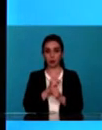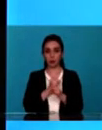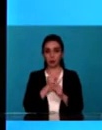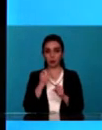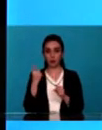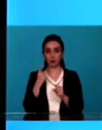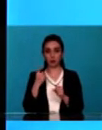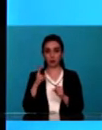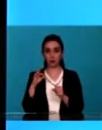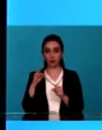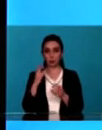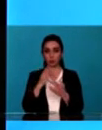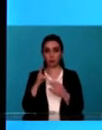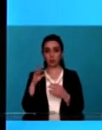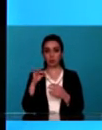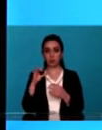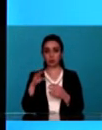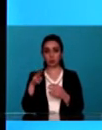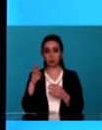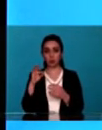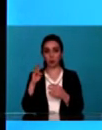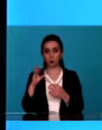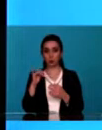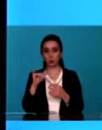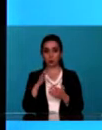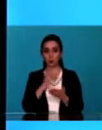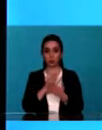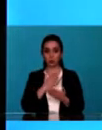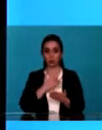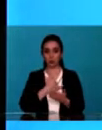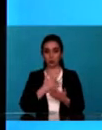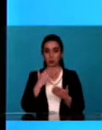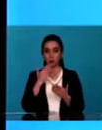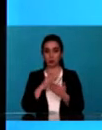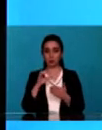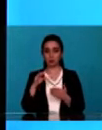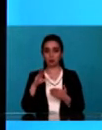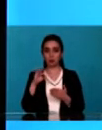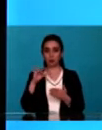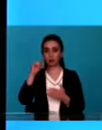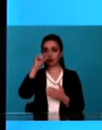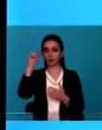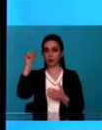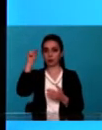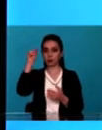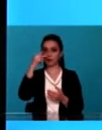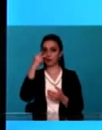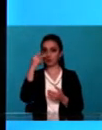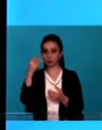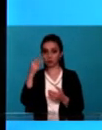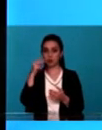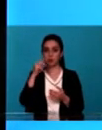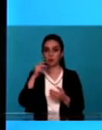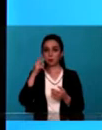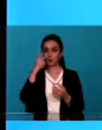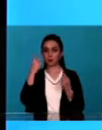Первый компонент у нас ListBox. Он у нас располагается на вкладке «Стандартная», в виде вот такого вот значка.